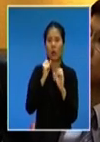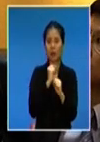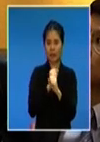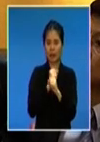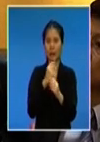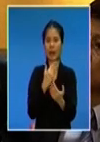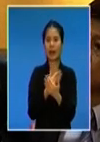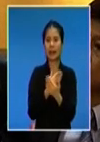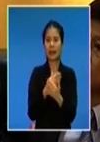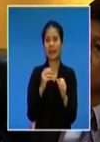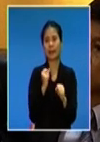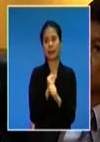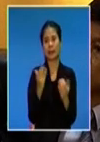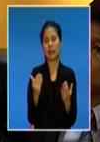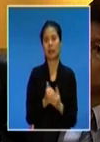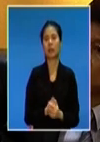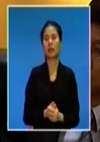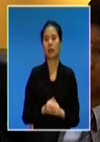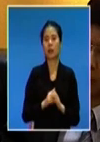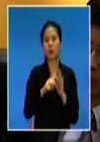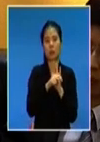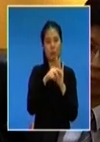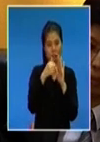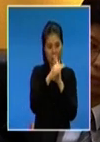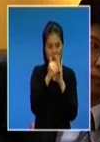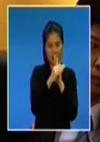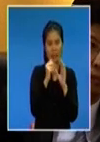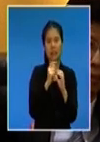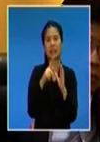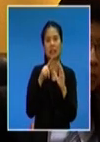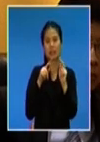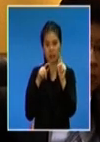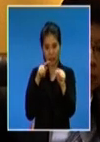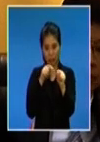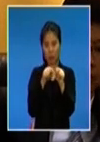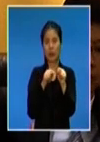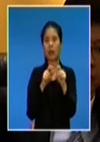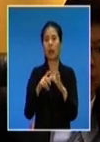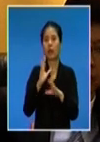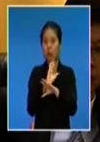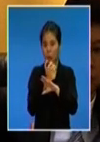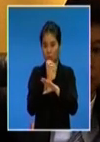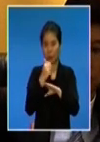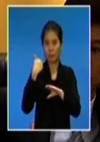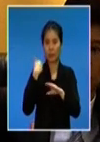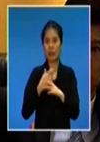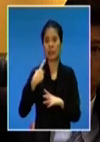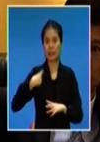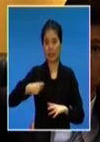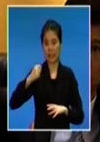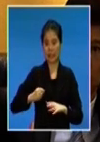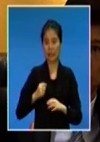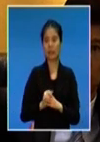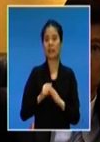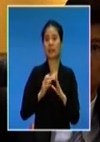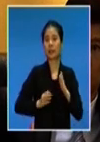หาสารคามเนี่ยนะหลายจังหวัดที่เขามีอยู่ทุกตำบลเนี่ยจะช่วยได้เยอะนะครับประเด็นต่อไปเรื่องสารจราจรก็เดี๋ยวท่าน